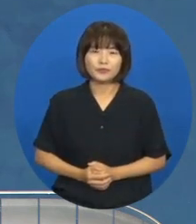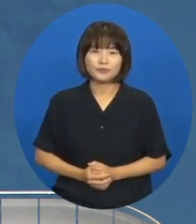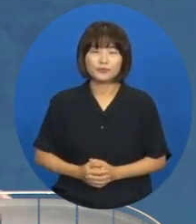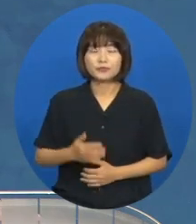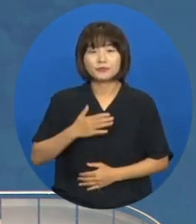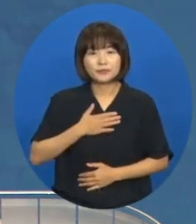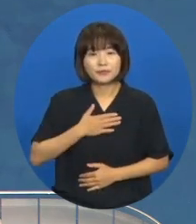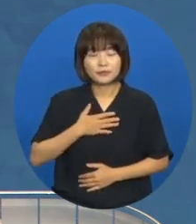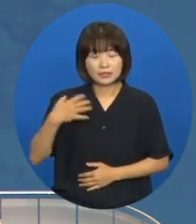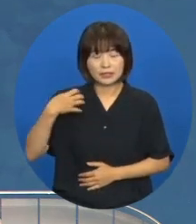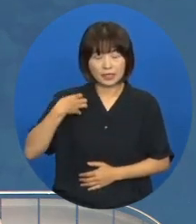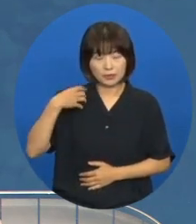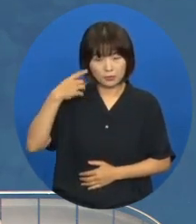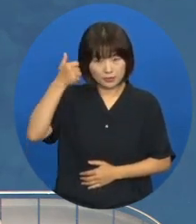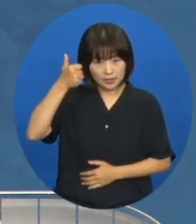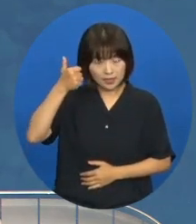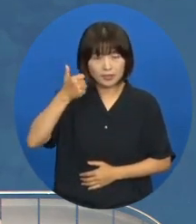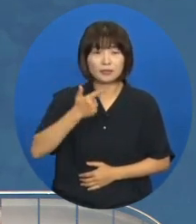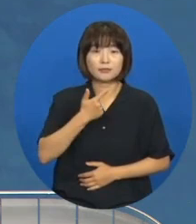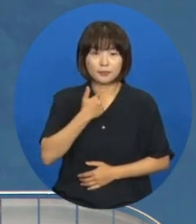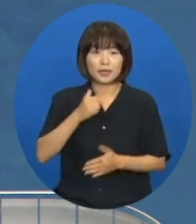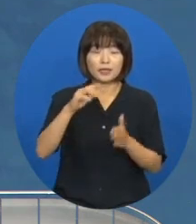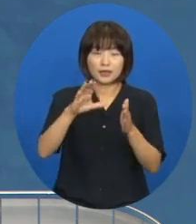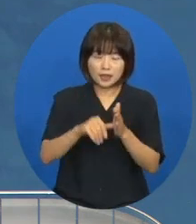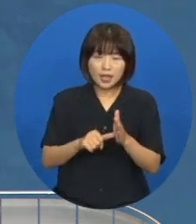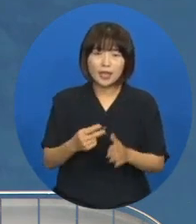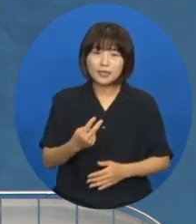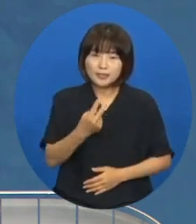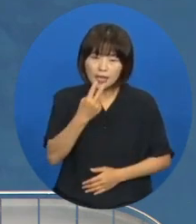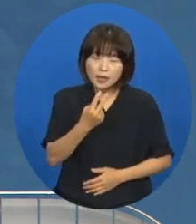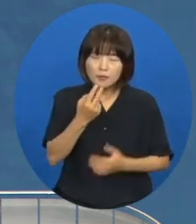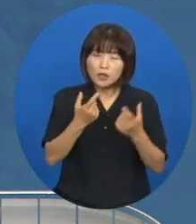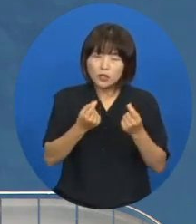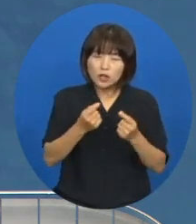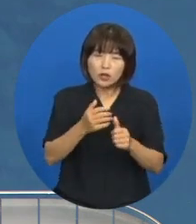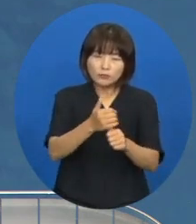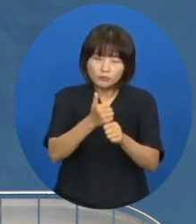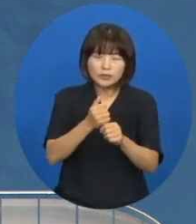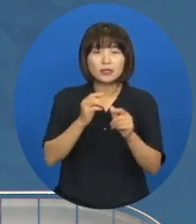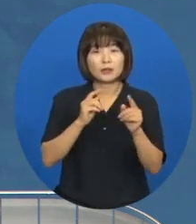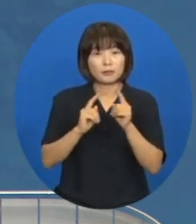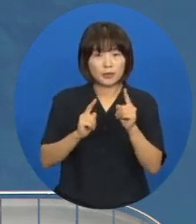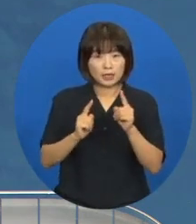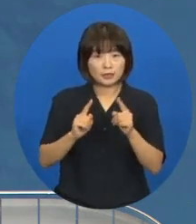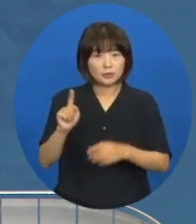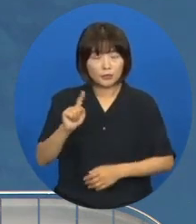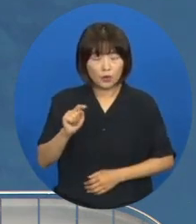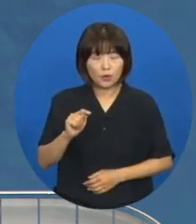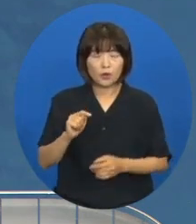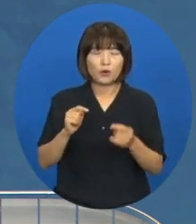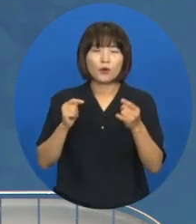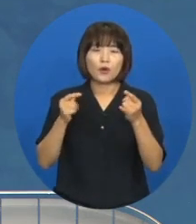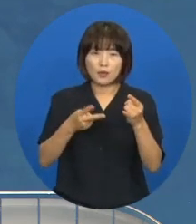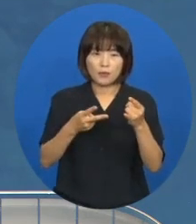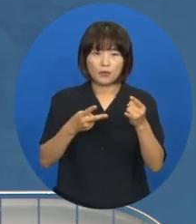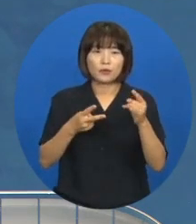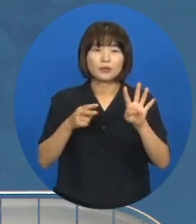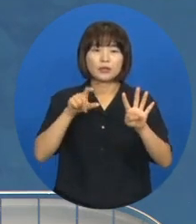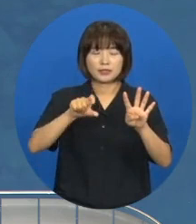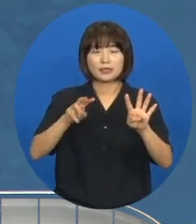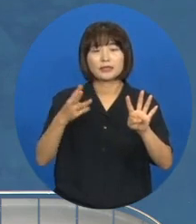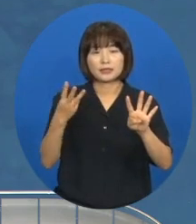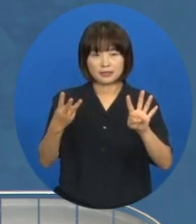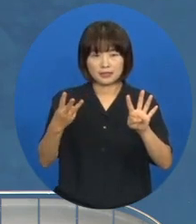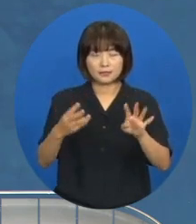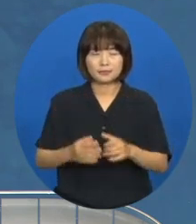제가 담임하면서 생명의 말씀, 생명처럼 붙잡은 말씀이 에베소서 4장 3절 말씀입니다.